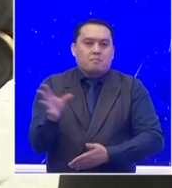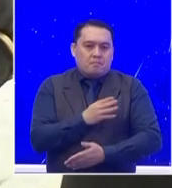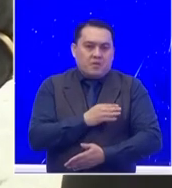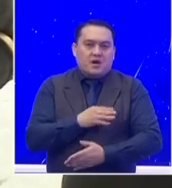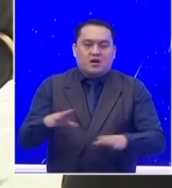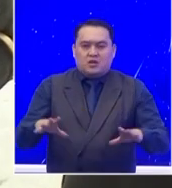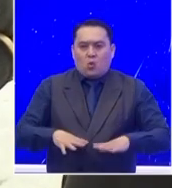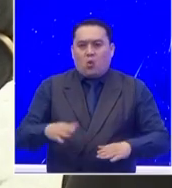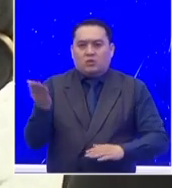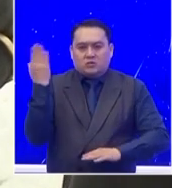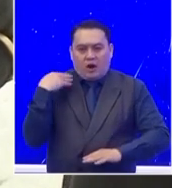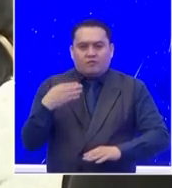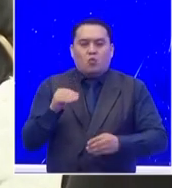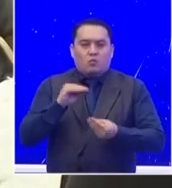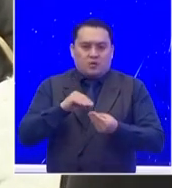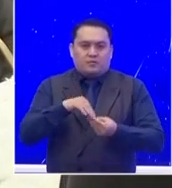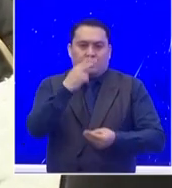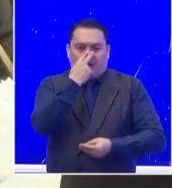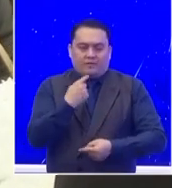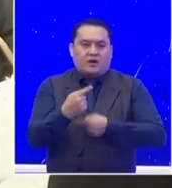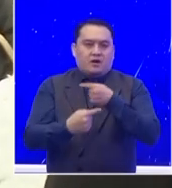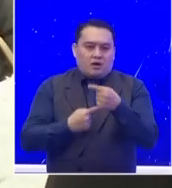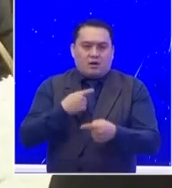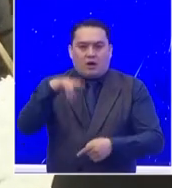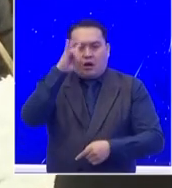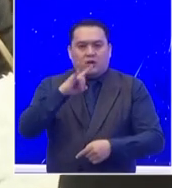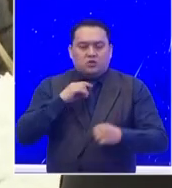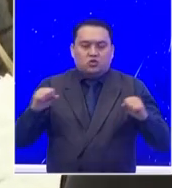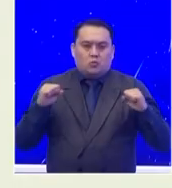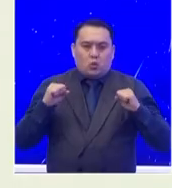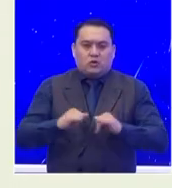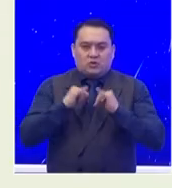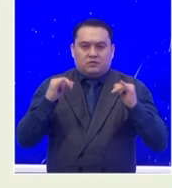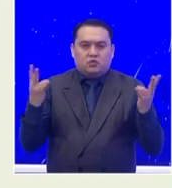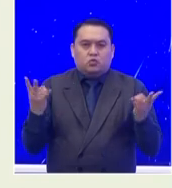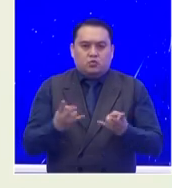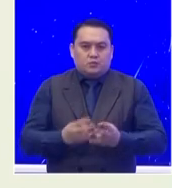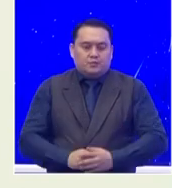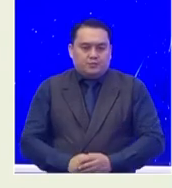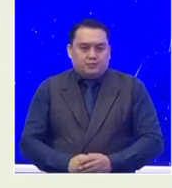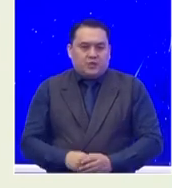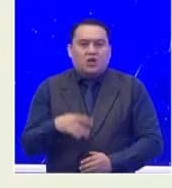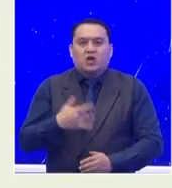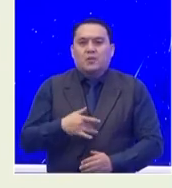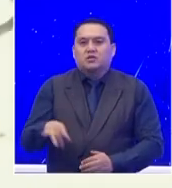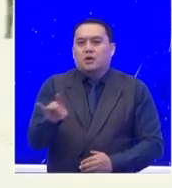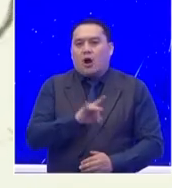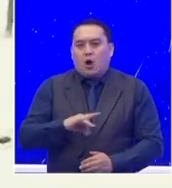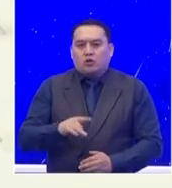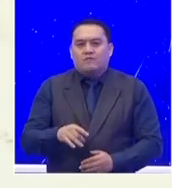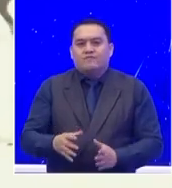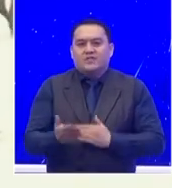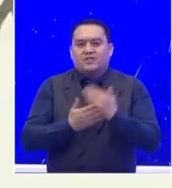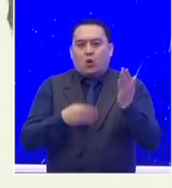лошади с раннего детства. Мы хотели бы и дальше развивать казахские конные игры. Национальная игра в Жамбылском районе высоко ценится.